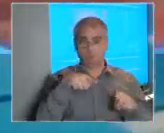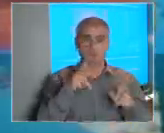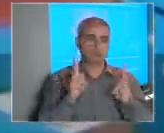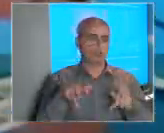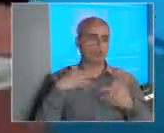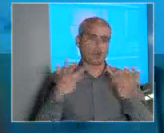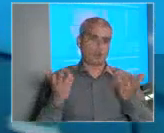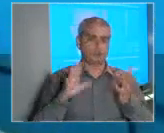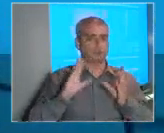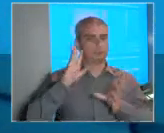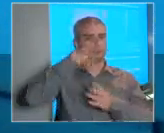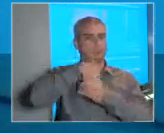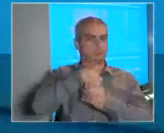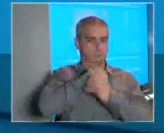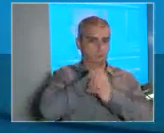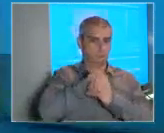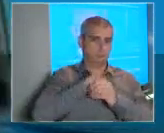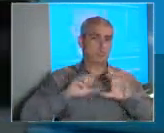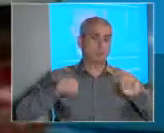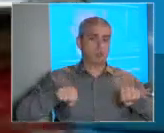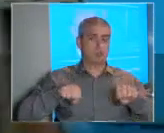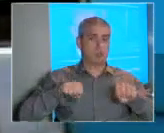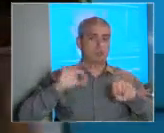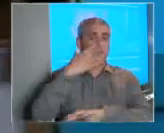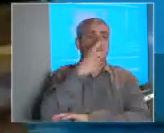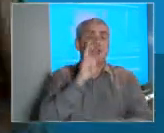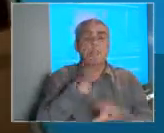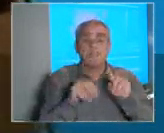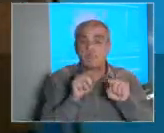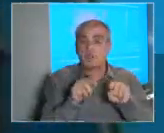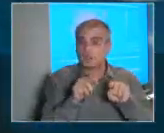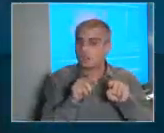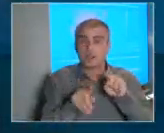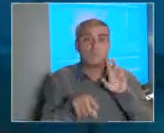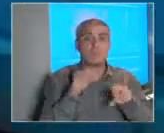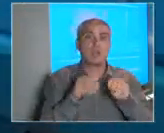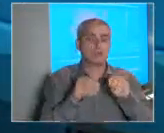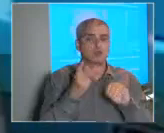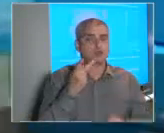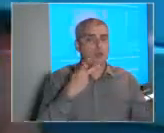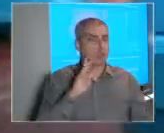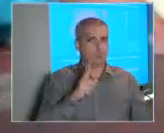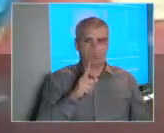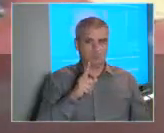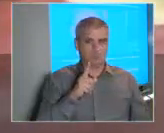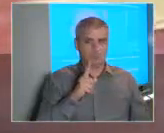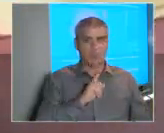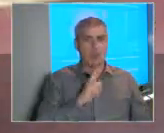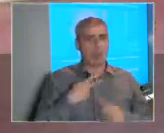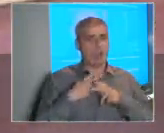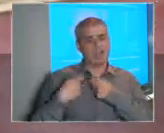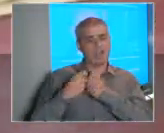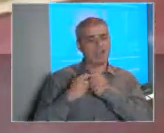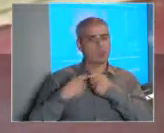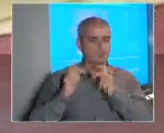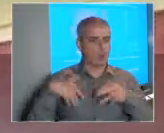שיכולות להיות ולקחת חלק בשלטון, בשלטון הממלכה. הבחירות האלה הן בחירות יותר מאשר על החיבורים